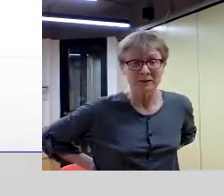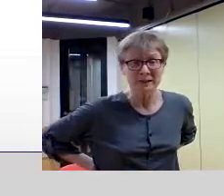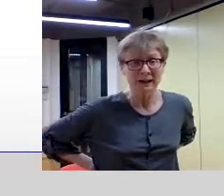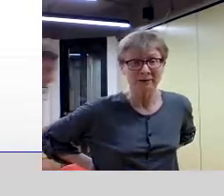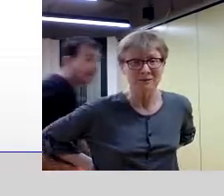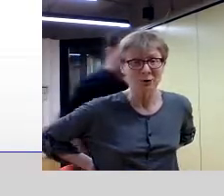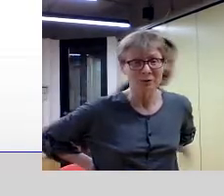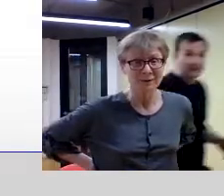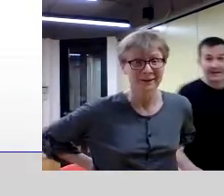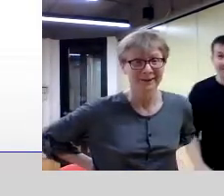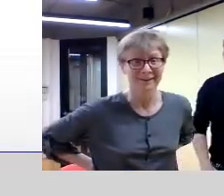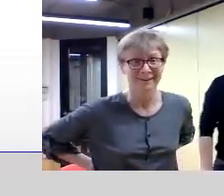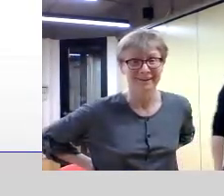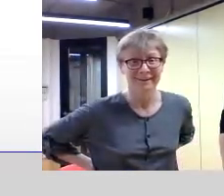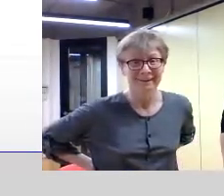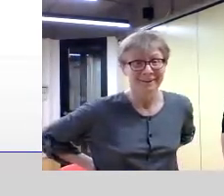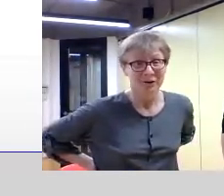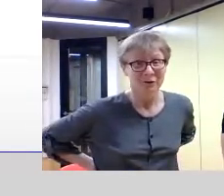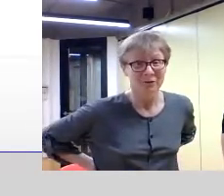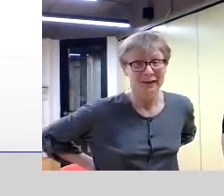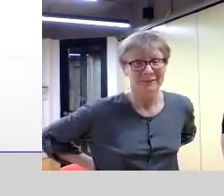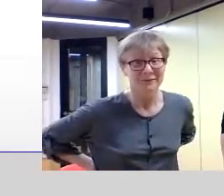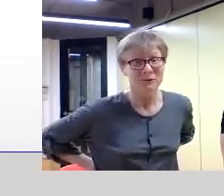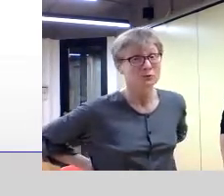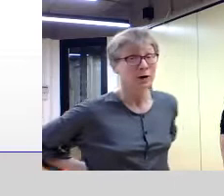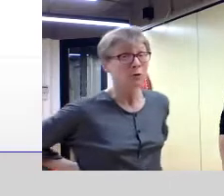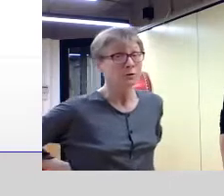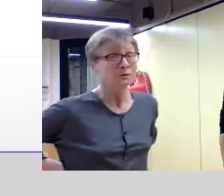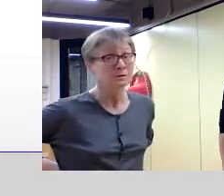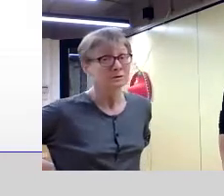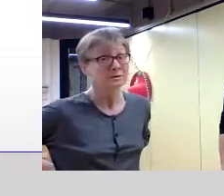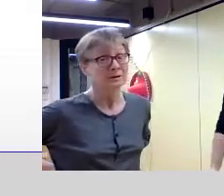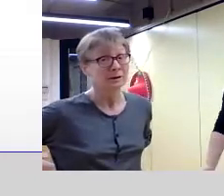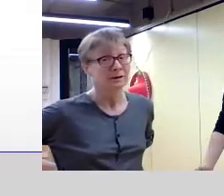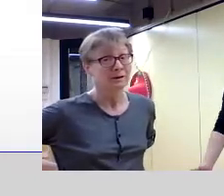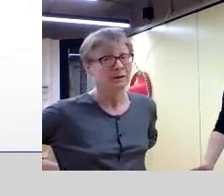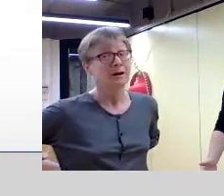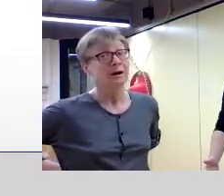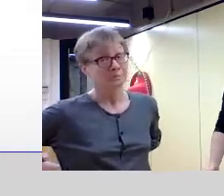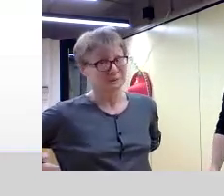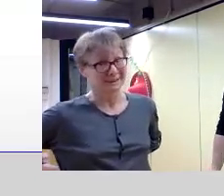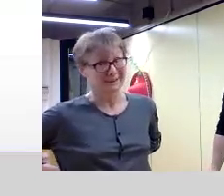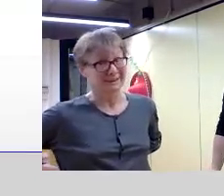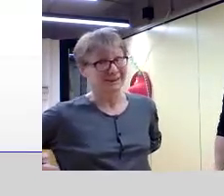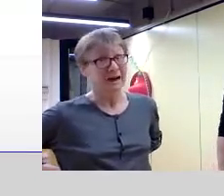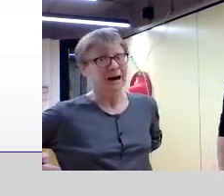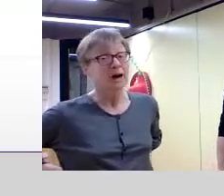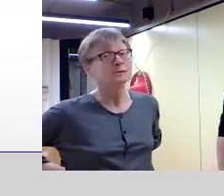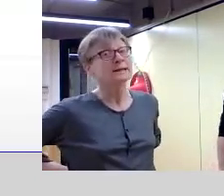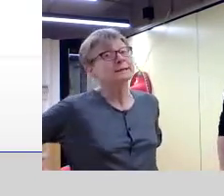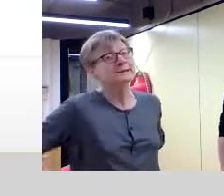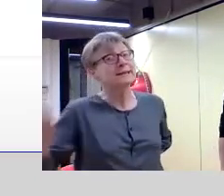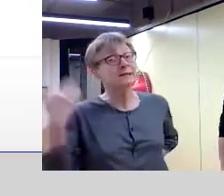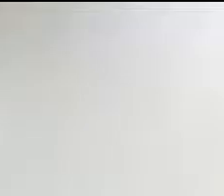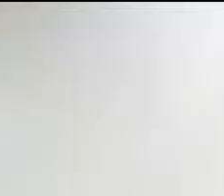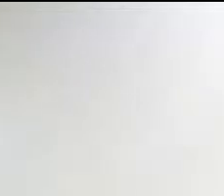C'est pas fini la révision. On revient? Tu vas où? Je vais à l'école. Bien. Alors